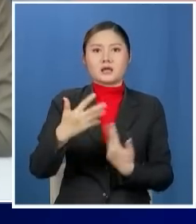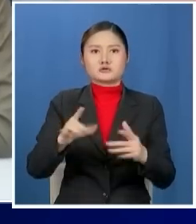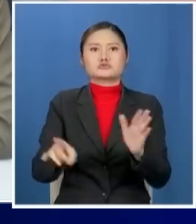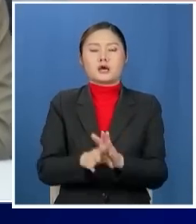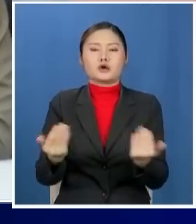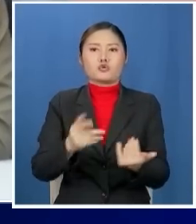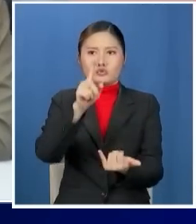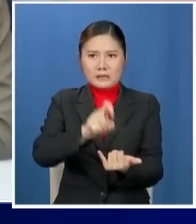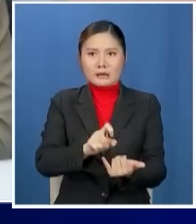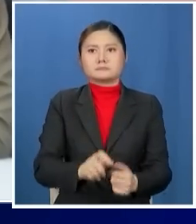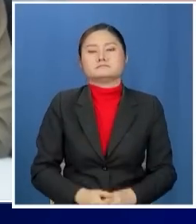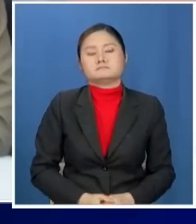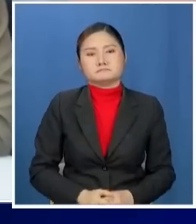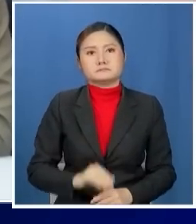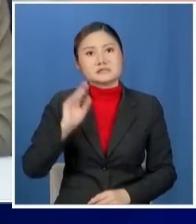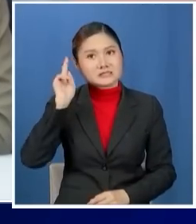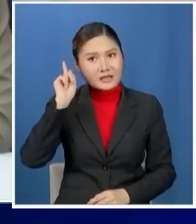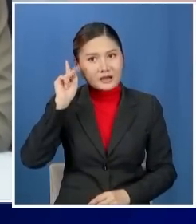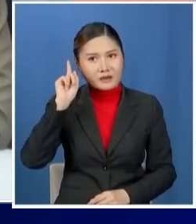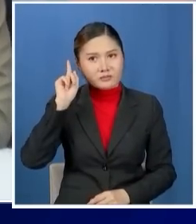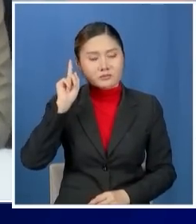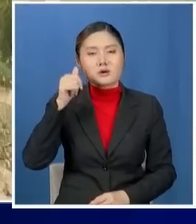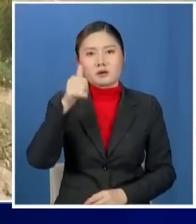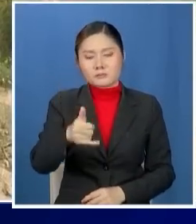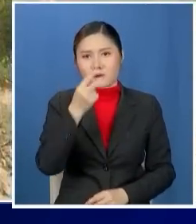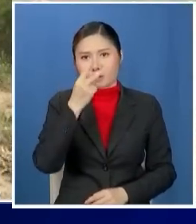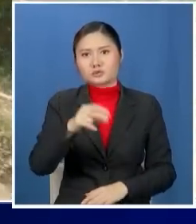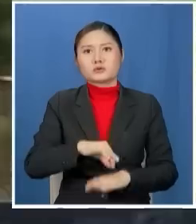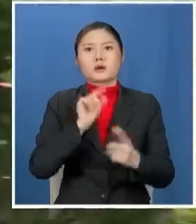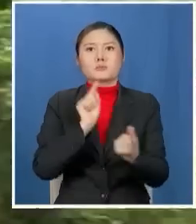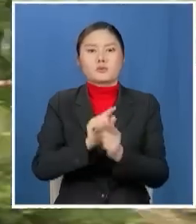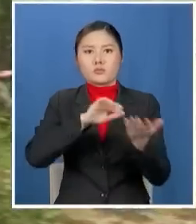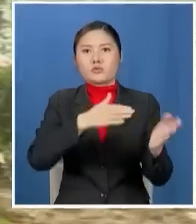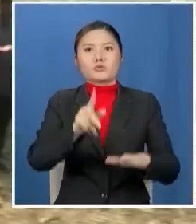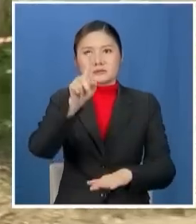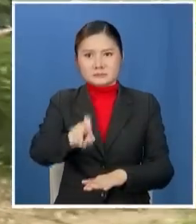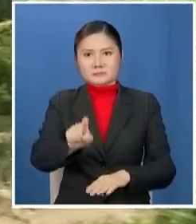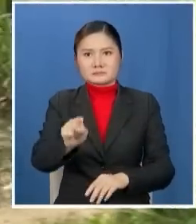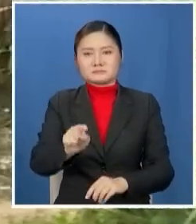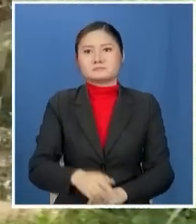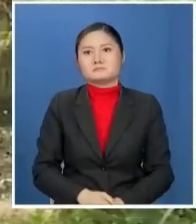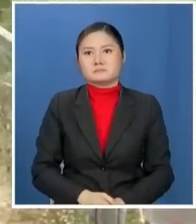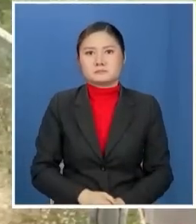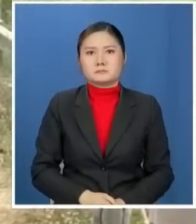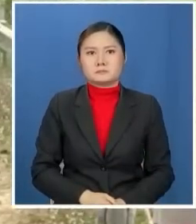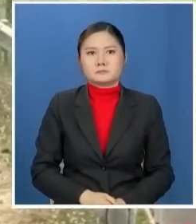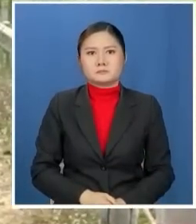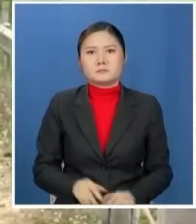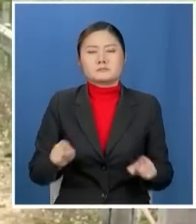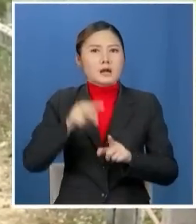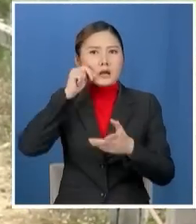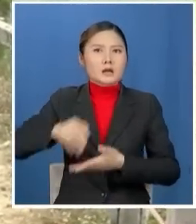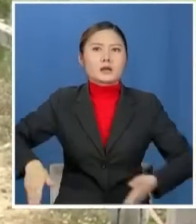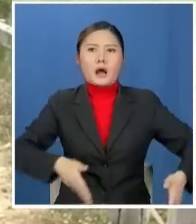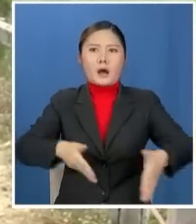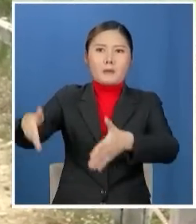ป็นศพท่านผู้ชมครับทีมข่าวของเราคุณออนุมาลงไปพื้นที่จุดพบศพน้องจินซ่านะครับซึ่งมันเป็นลำคลอง